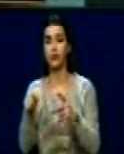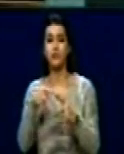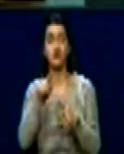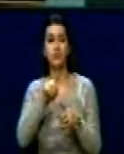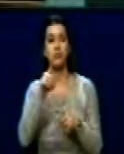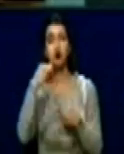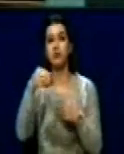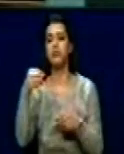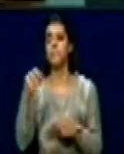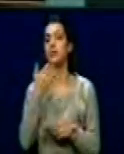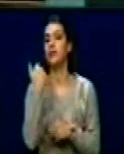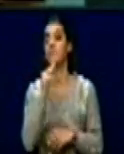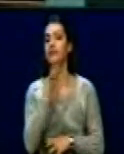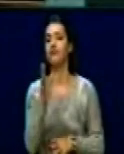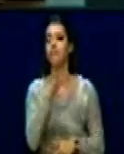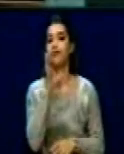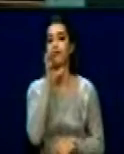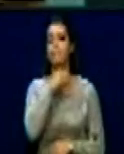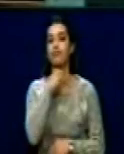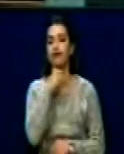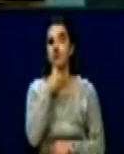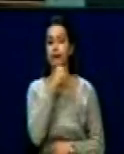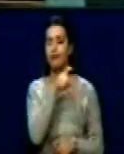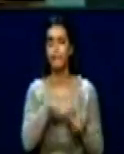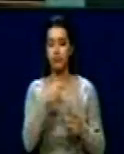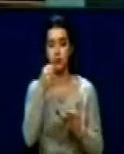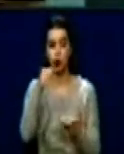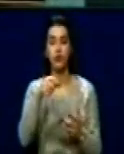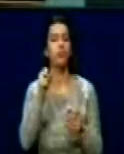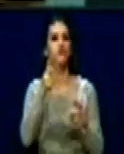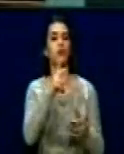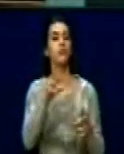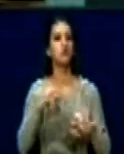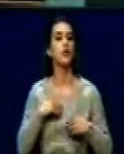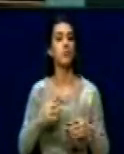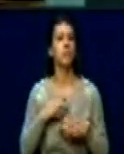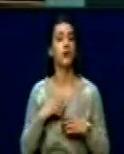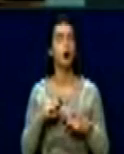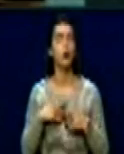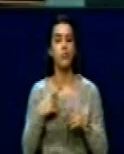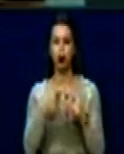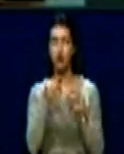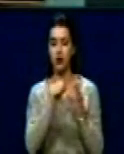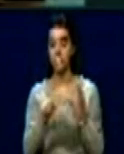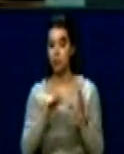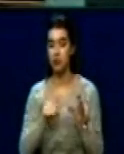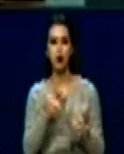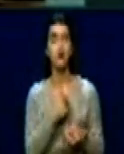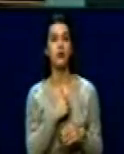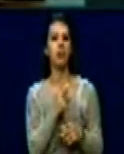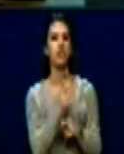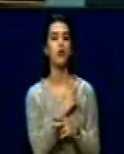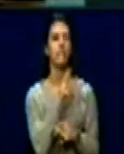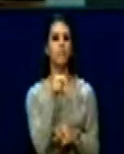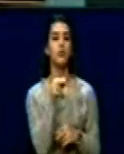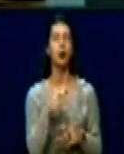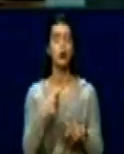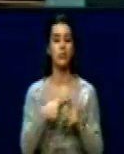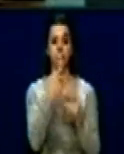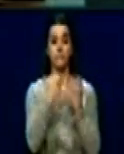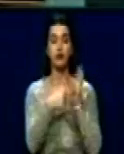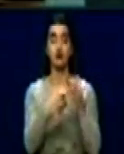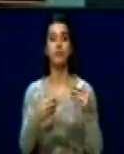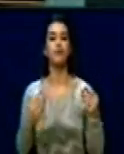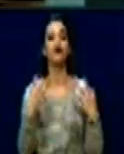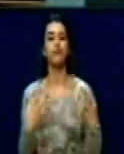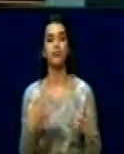çfarë thonë. Pra e kanë pranuar buxhetin si till, i kanë të ndarë me parat për resurset e tyre dhe tash nuk dinë se aty është të arsyetojnë ato apo